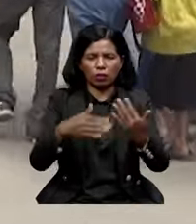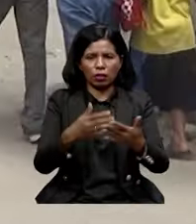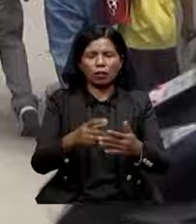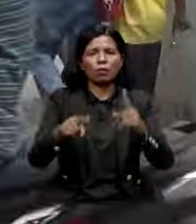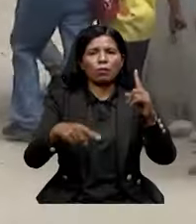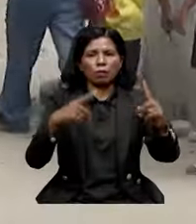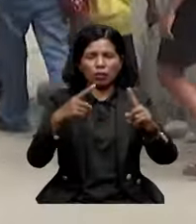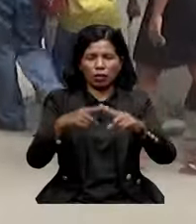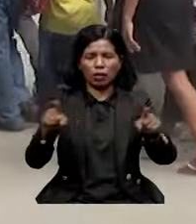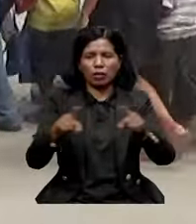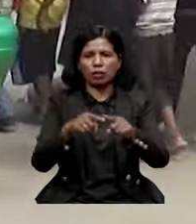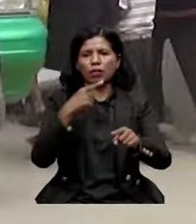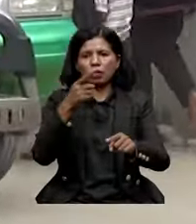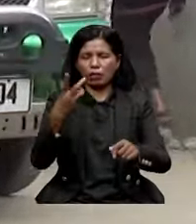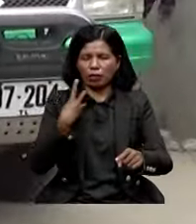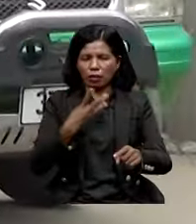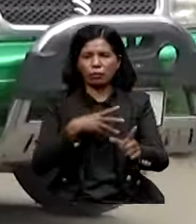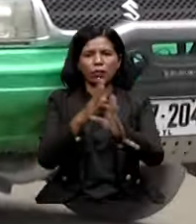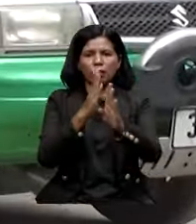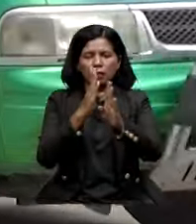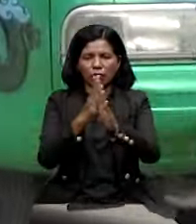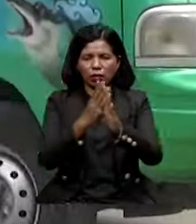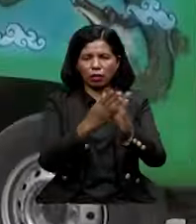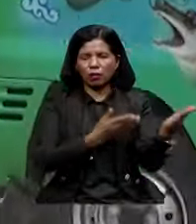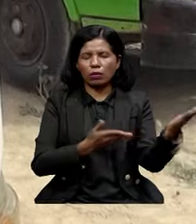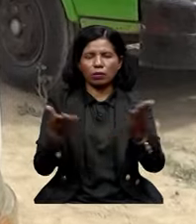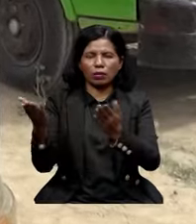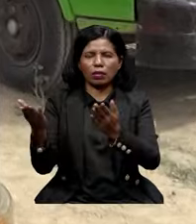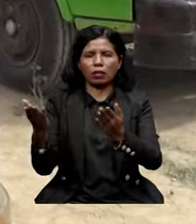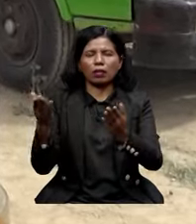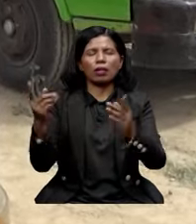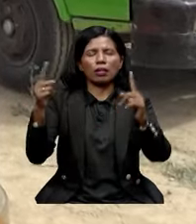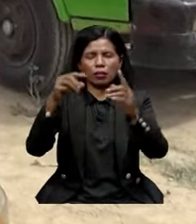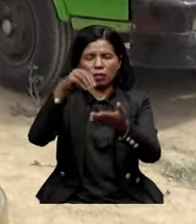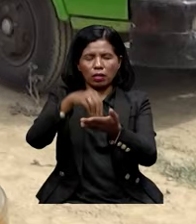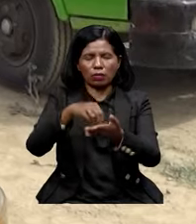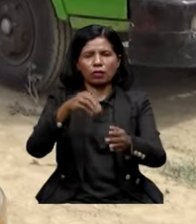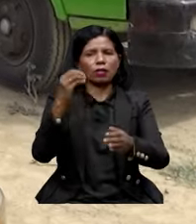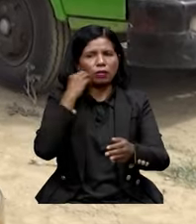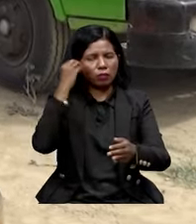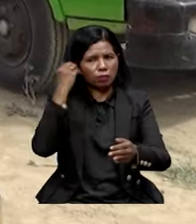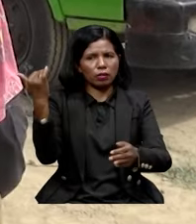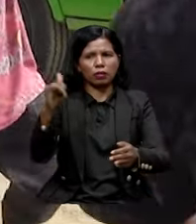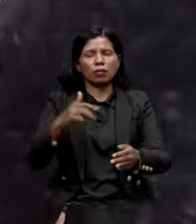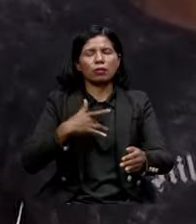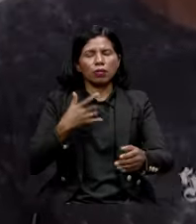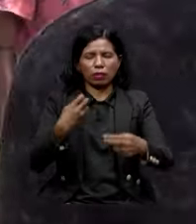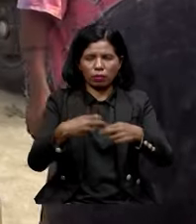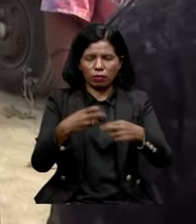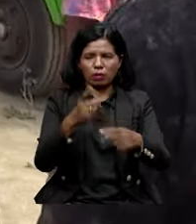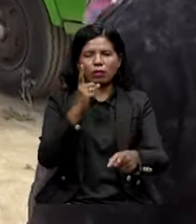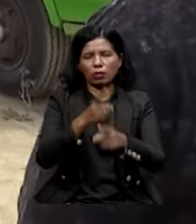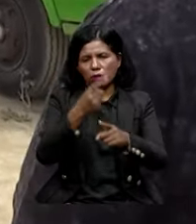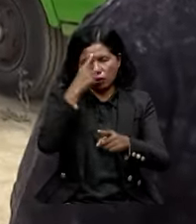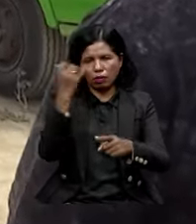san haruka ami bis lore langsung ba hatun he uma au sinti siramos sinti aras ka utuan